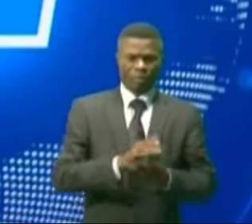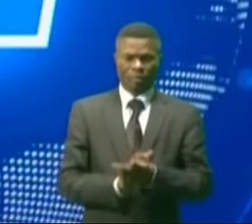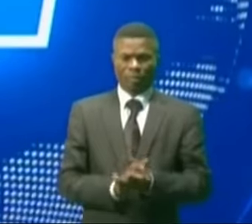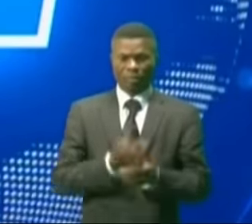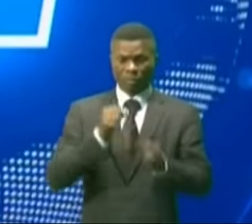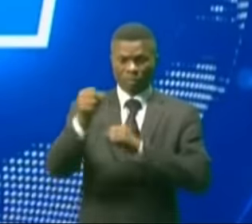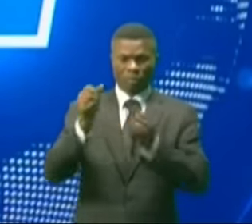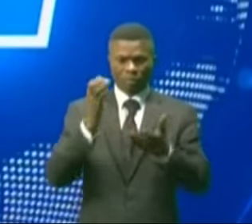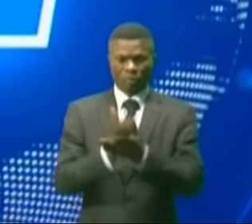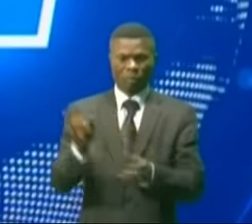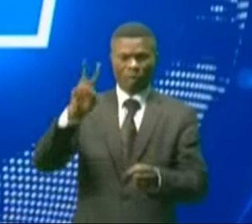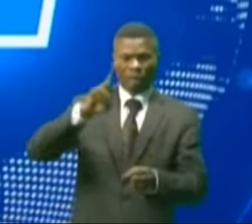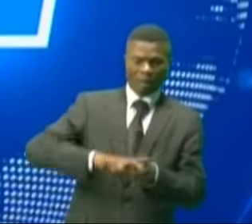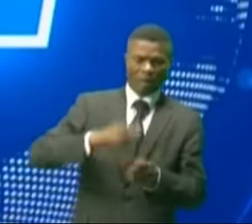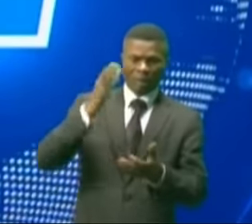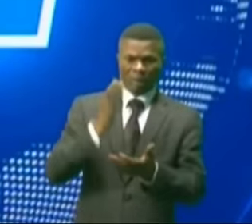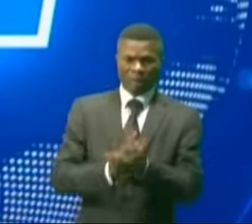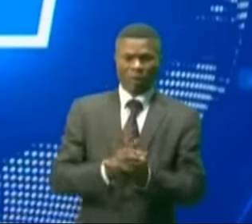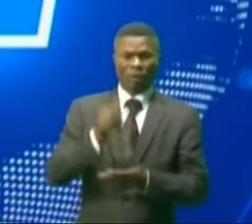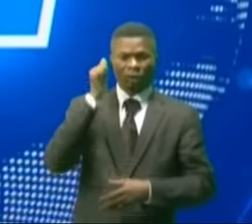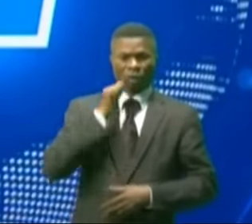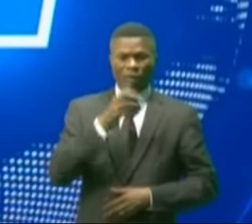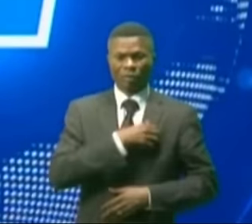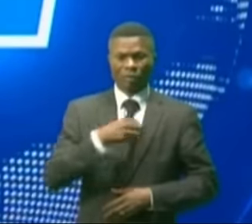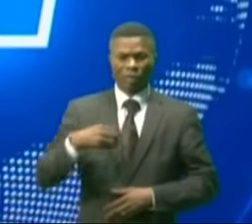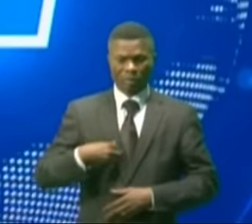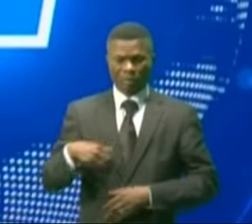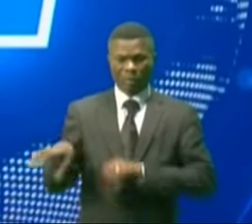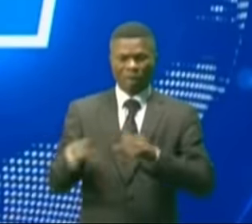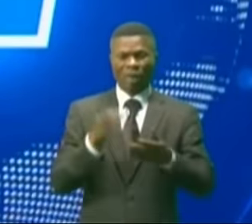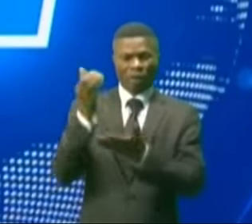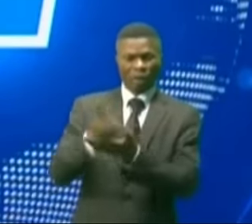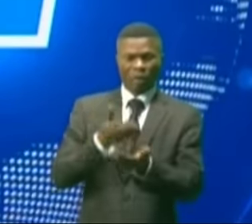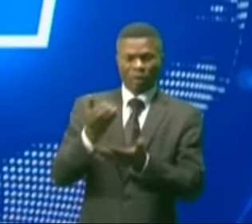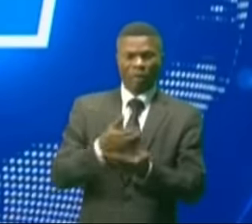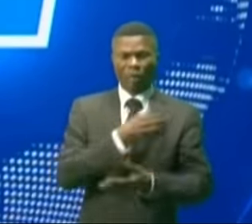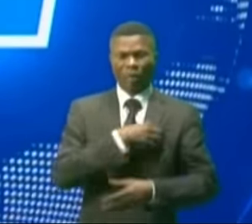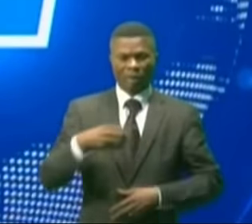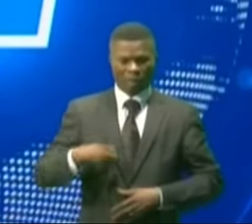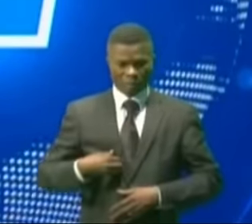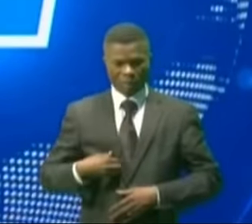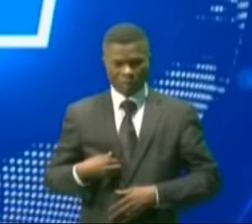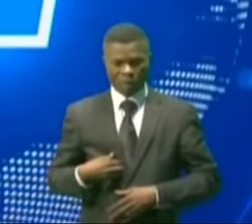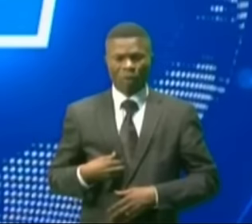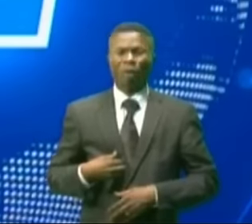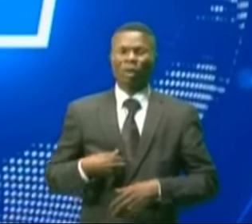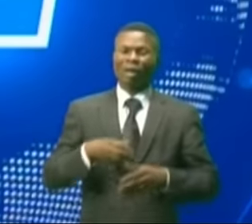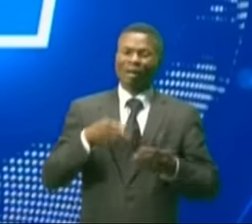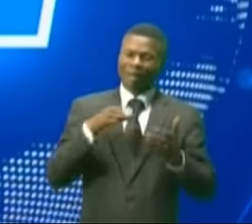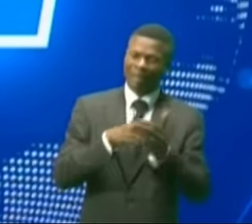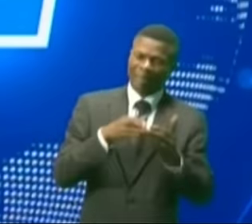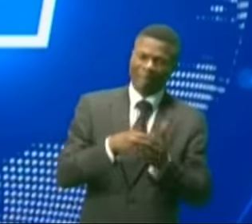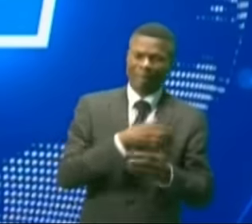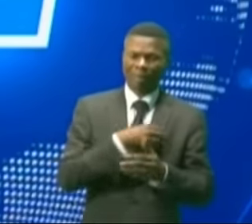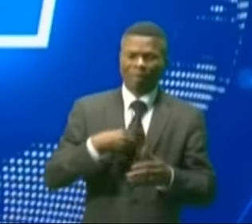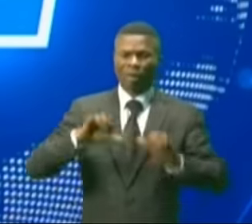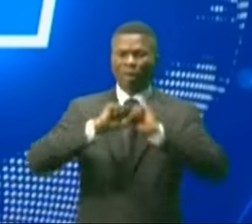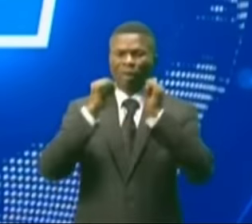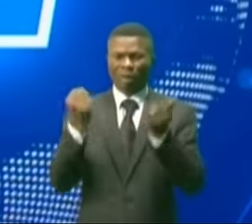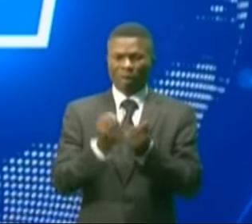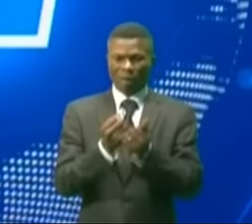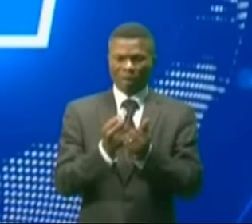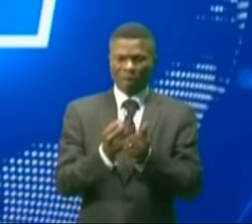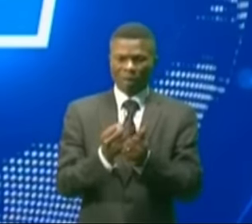Lutte contre les violences basées sur le genre et les actes d'exploitation, abus et harcèlement sexuel. Les associations des